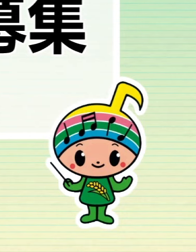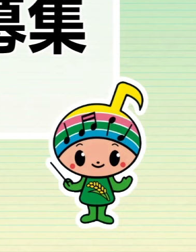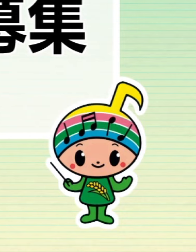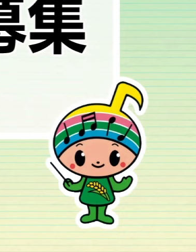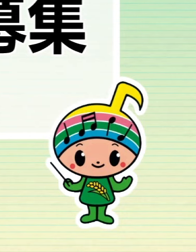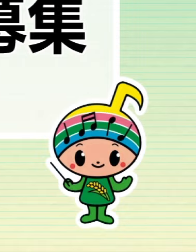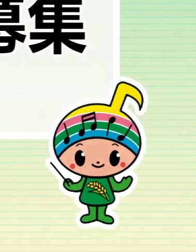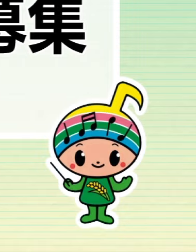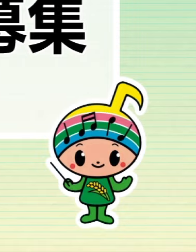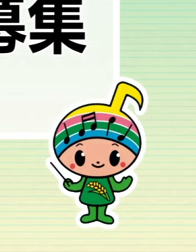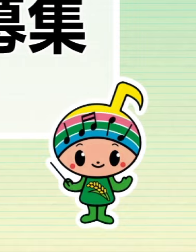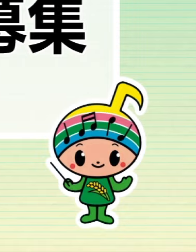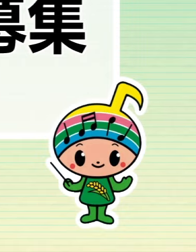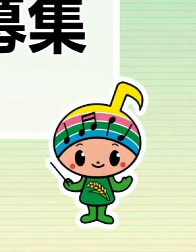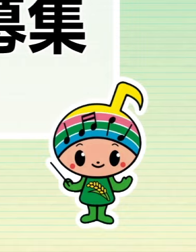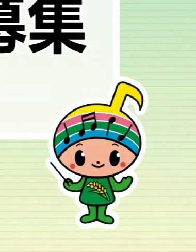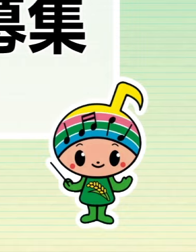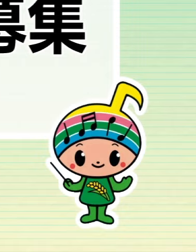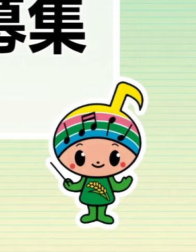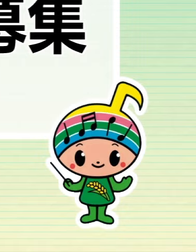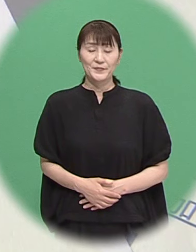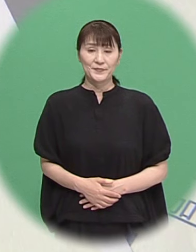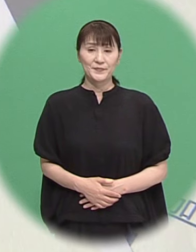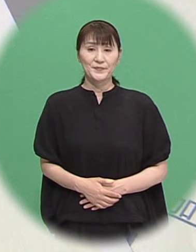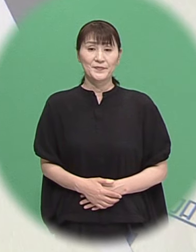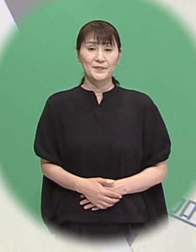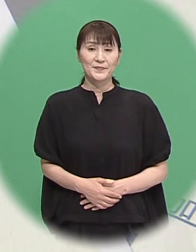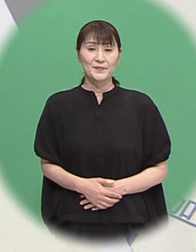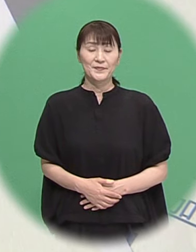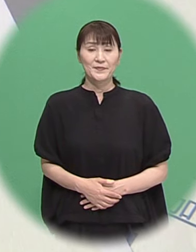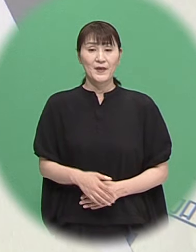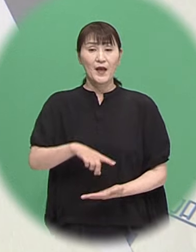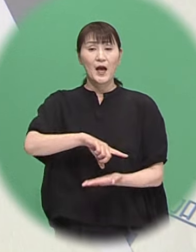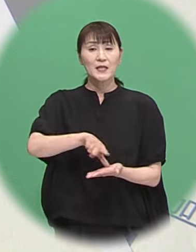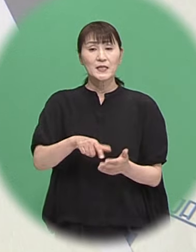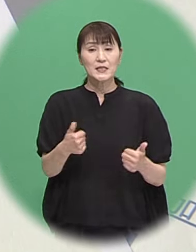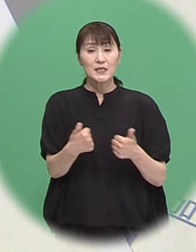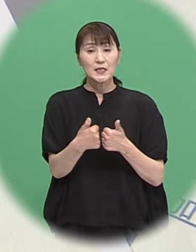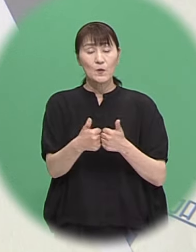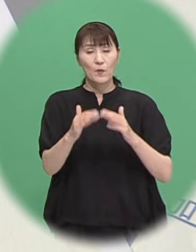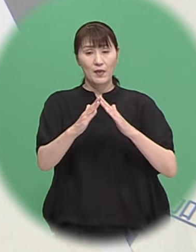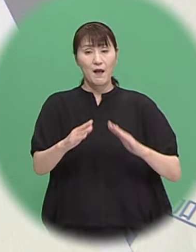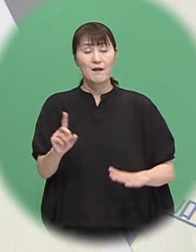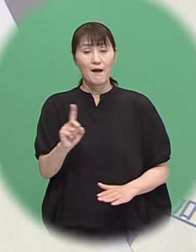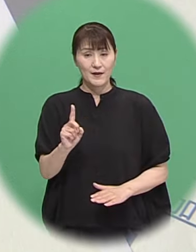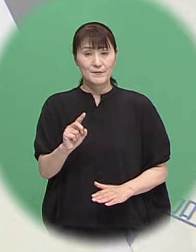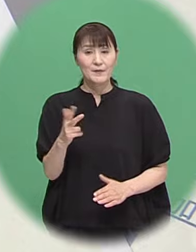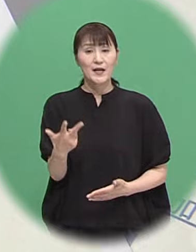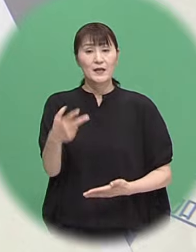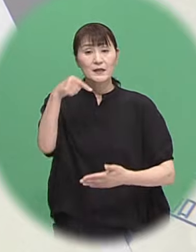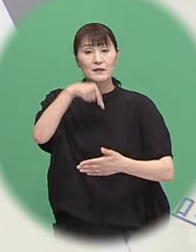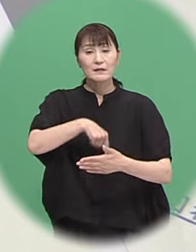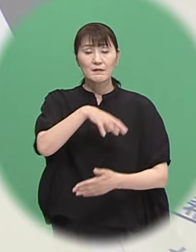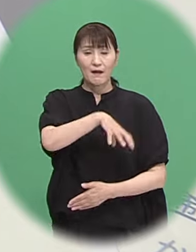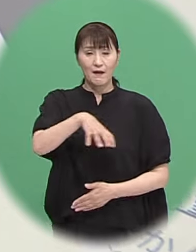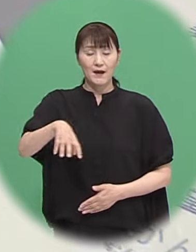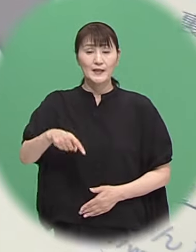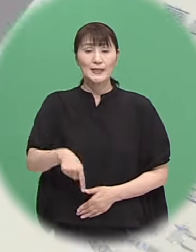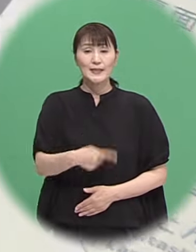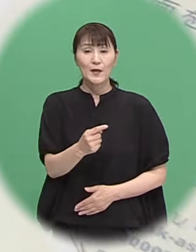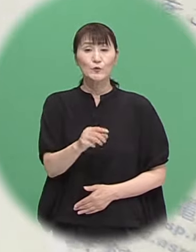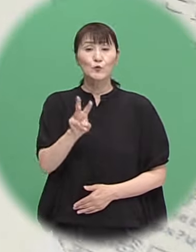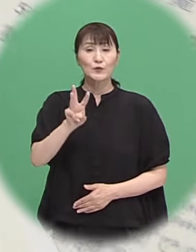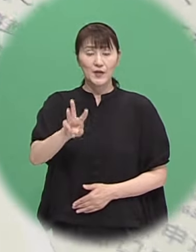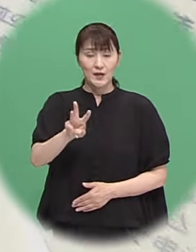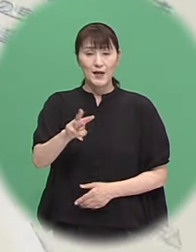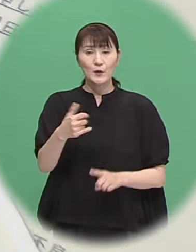呼びかけています地域懇談会は市内に103の施設がある